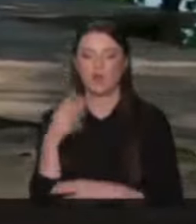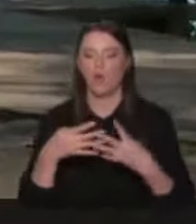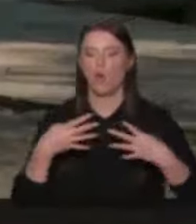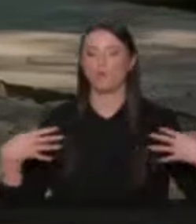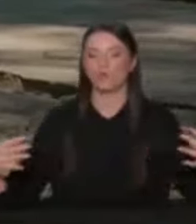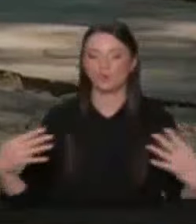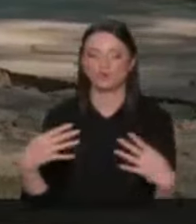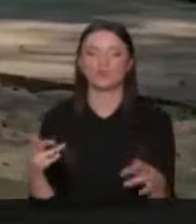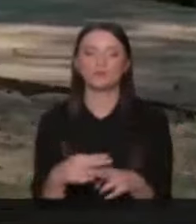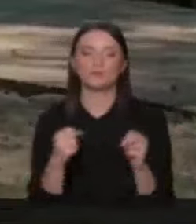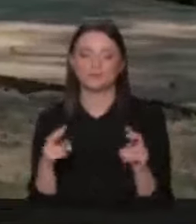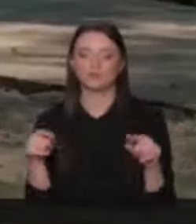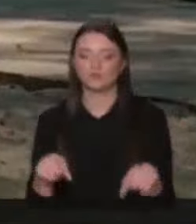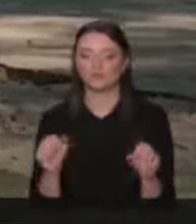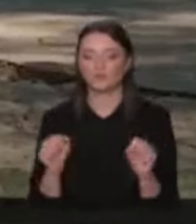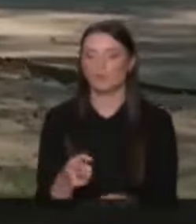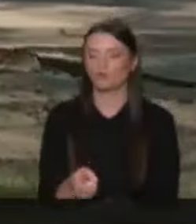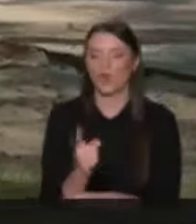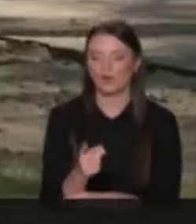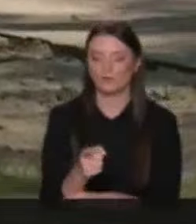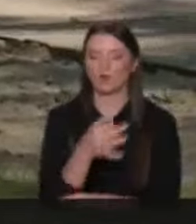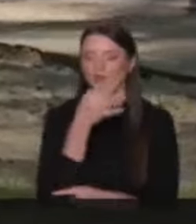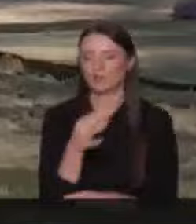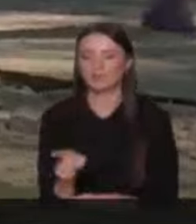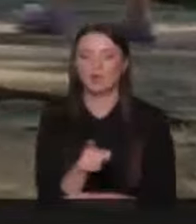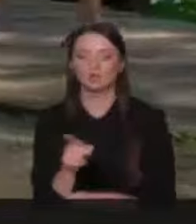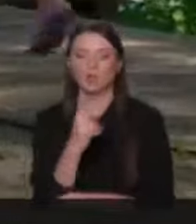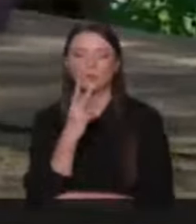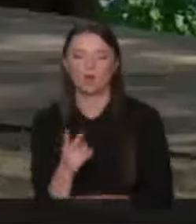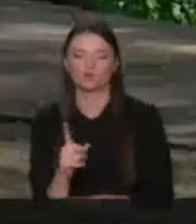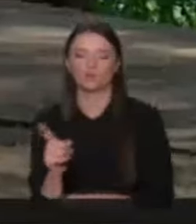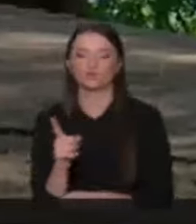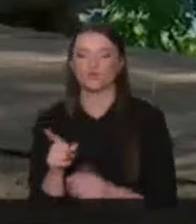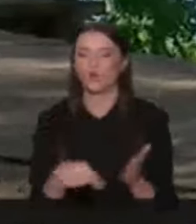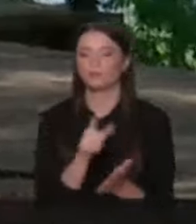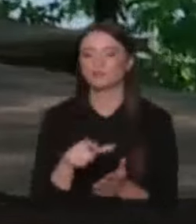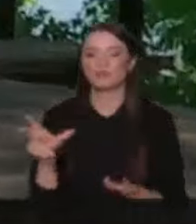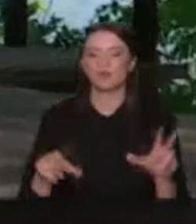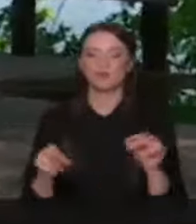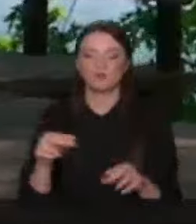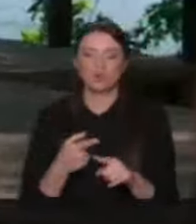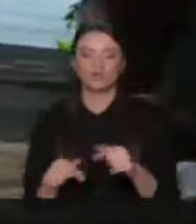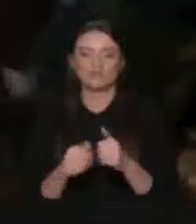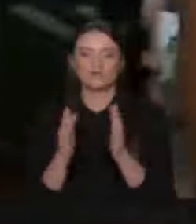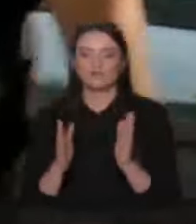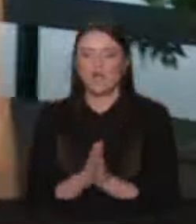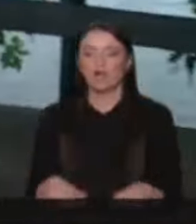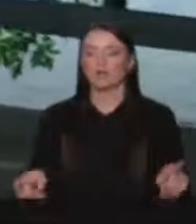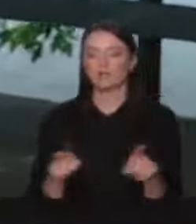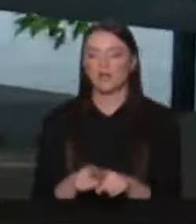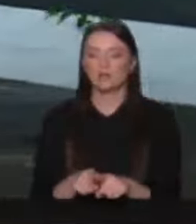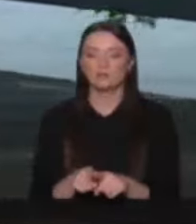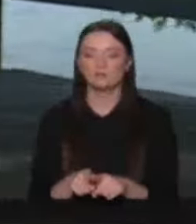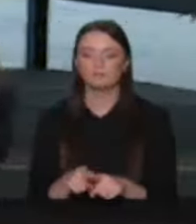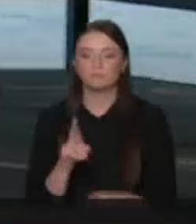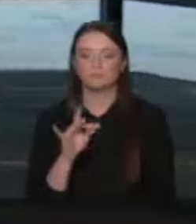тобто безпечно тут можна рибалити. Зазначу, що бачимо, що містяни вважають це взагалі таким